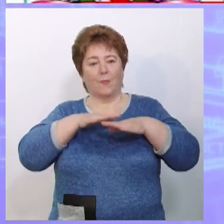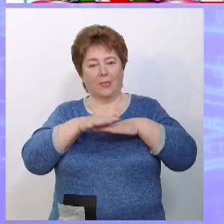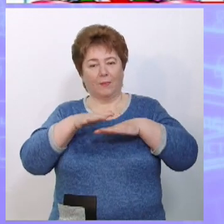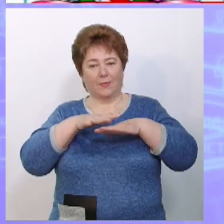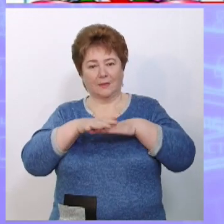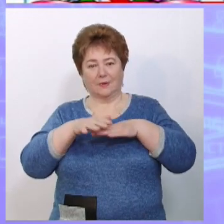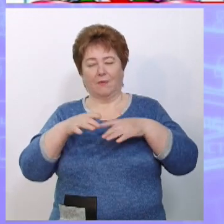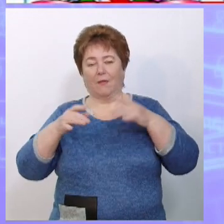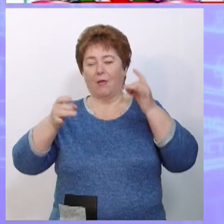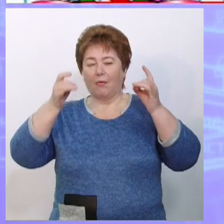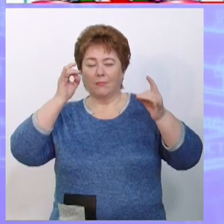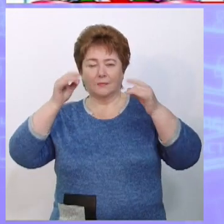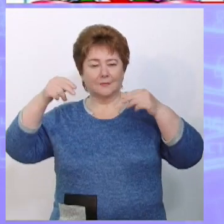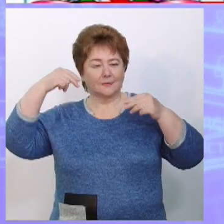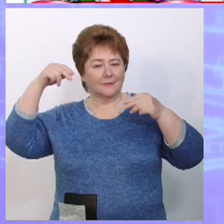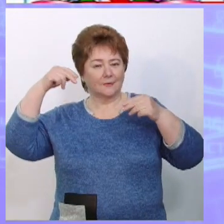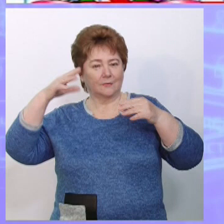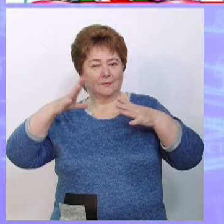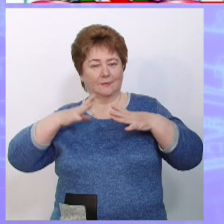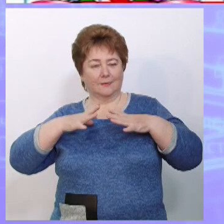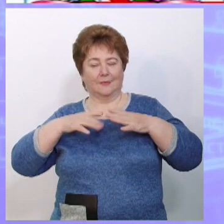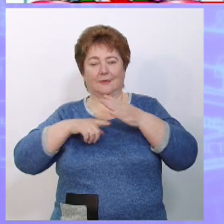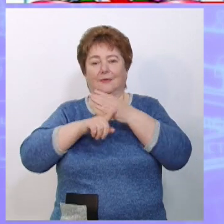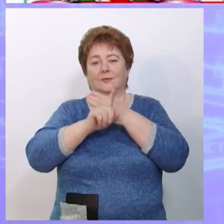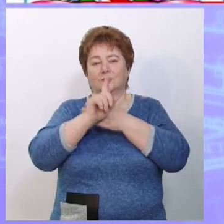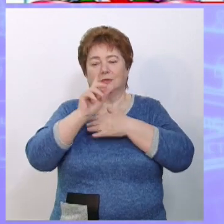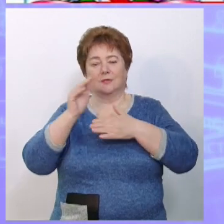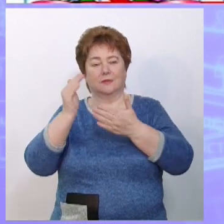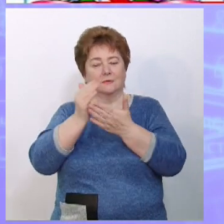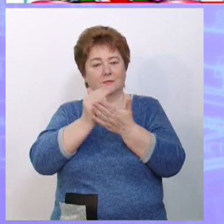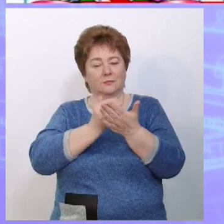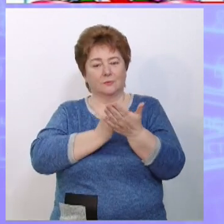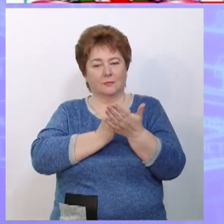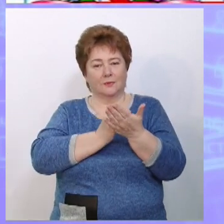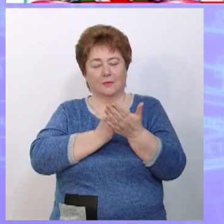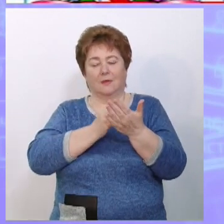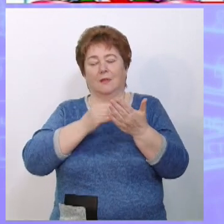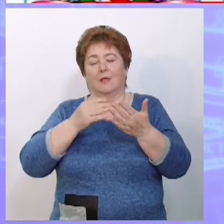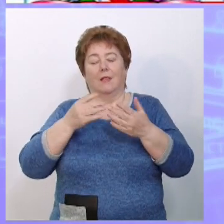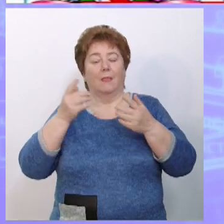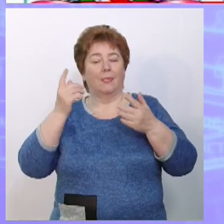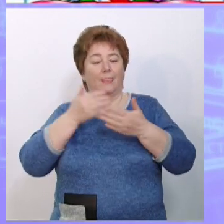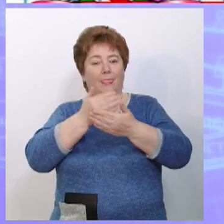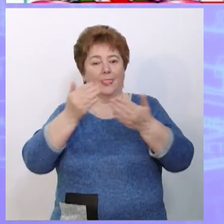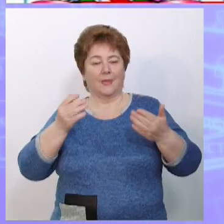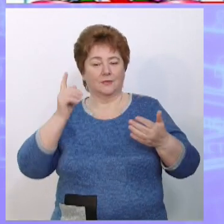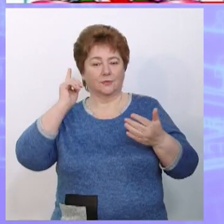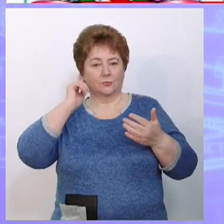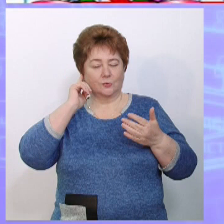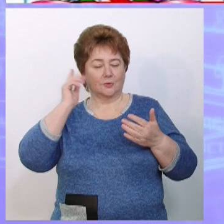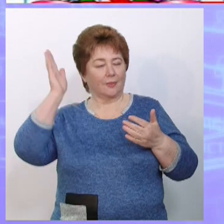математики. Громко прозвенел звонок. Начинается урок. Наши ушки на